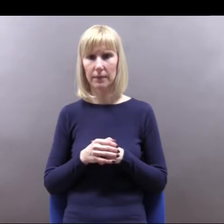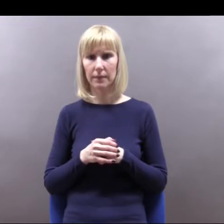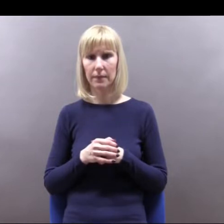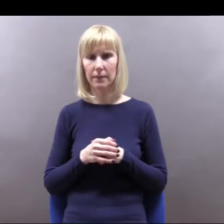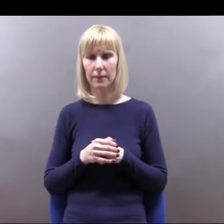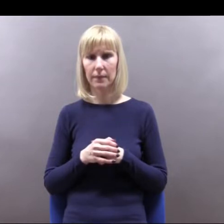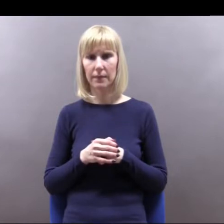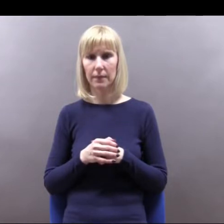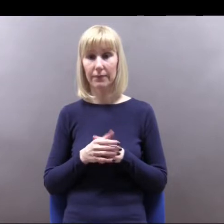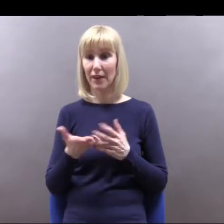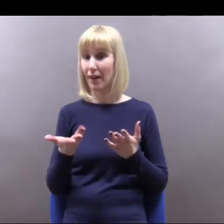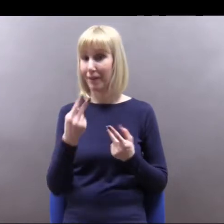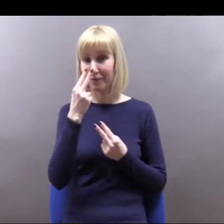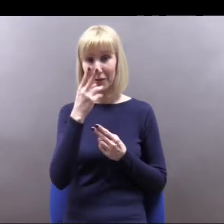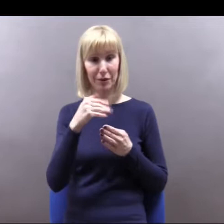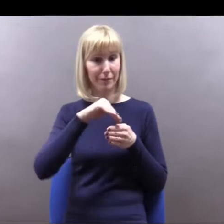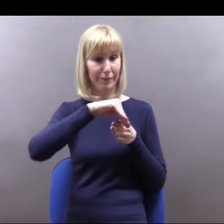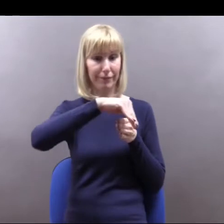który jak widać, no...